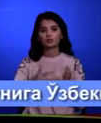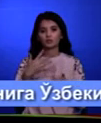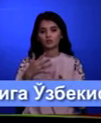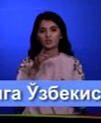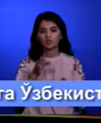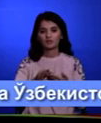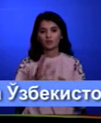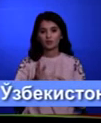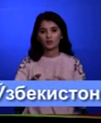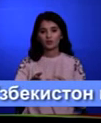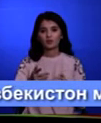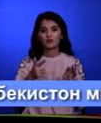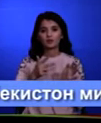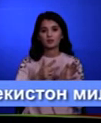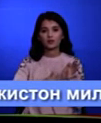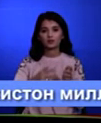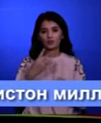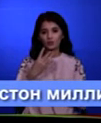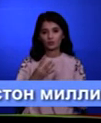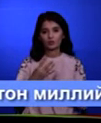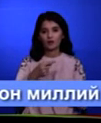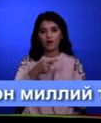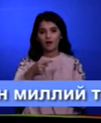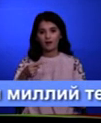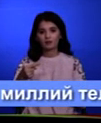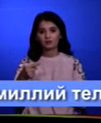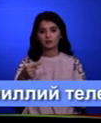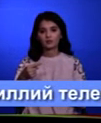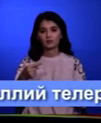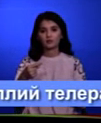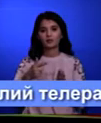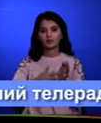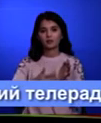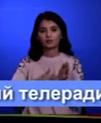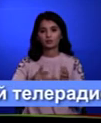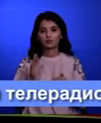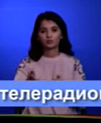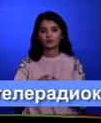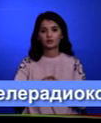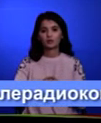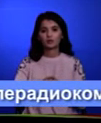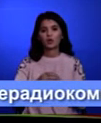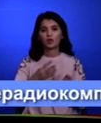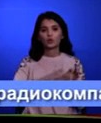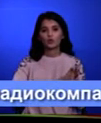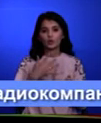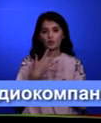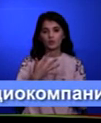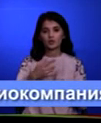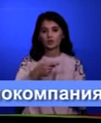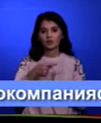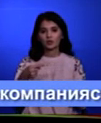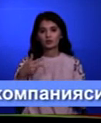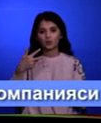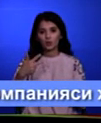75. 84 bilan 14 ayirmasi 70. 95 bilan 30